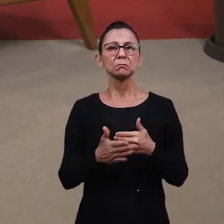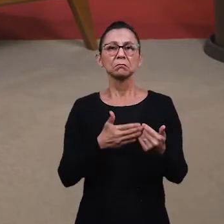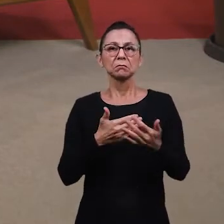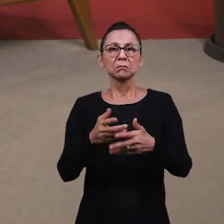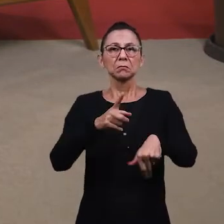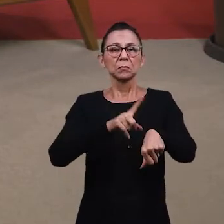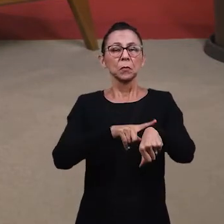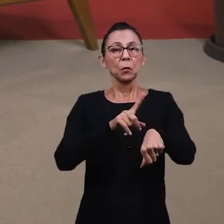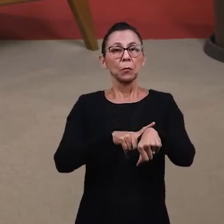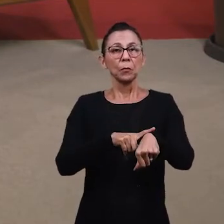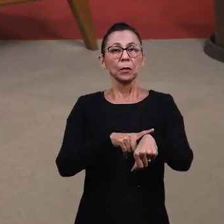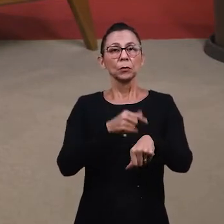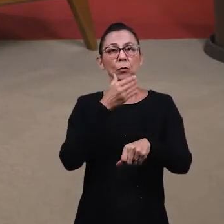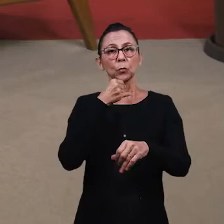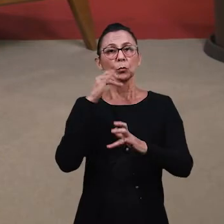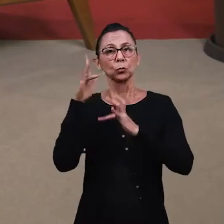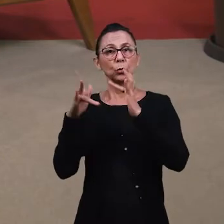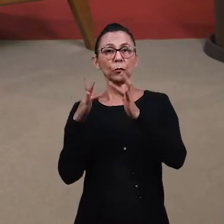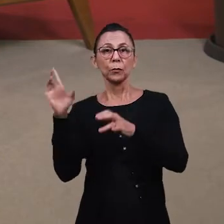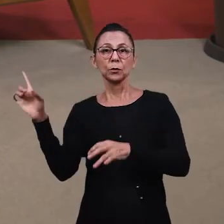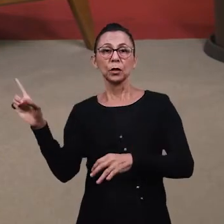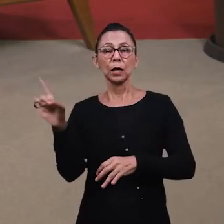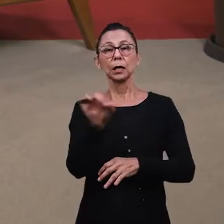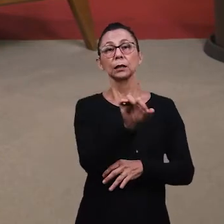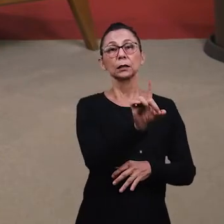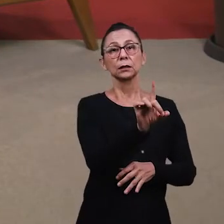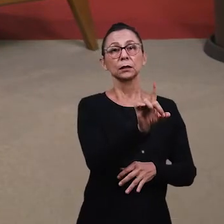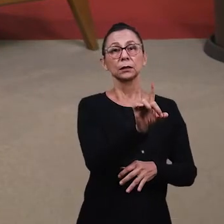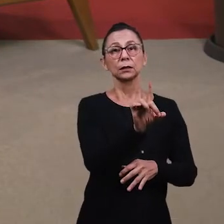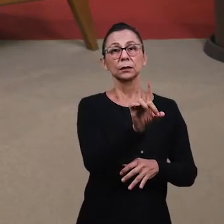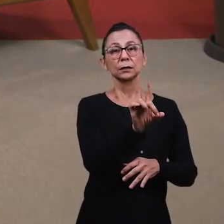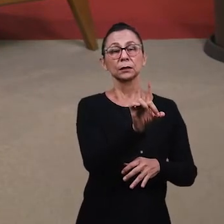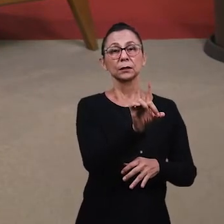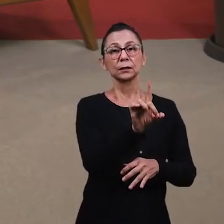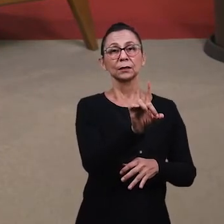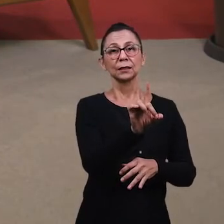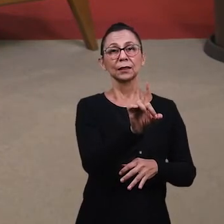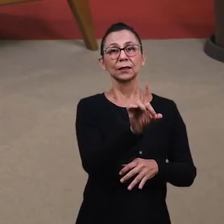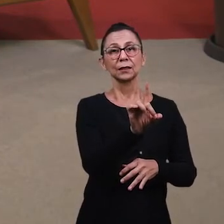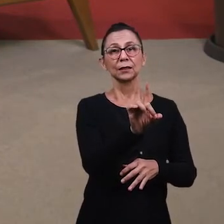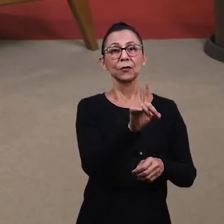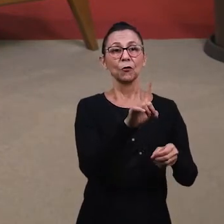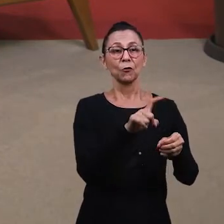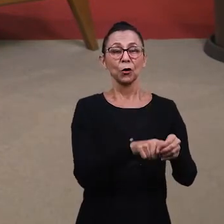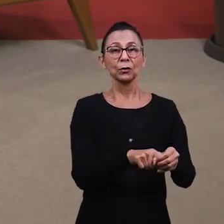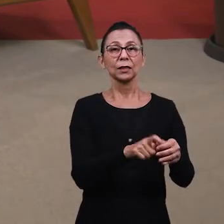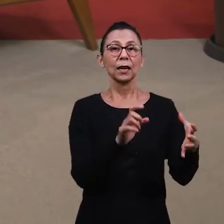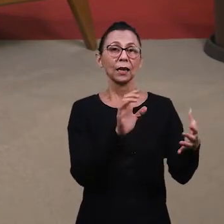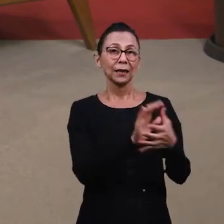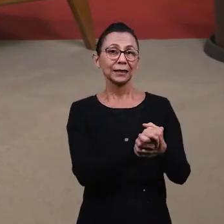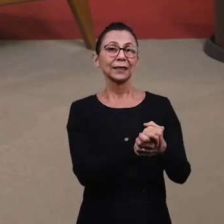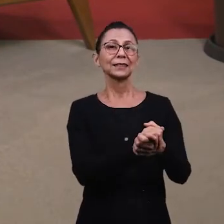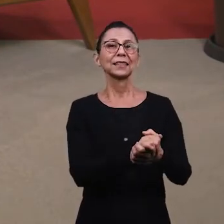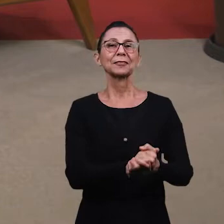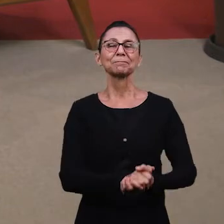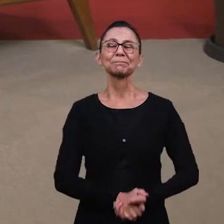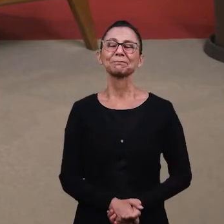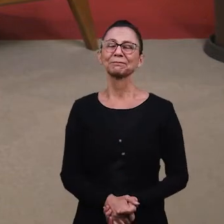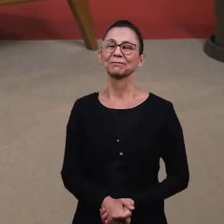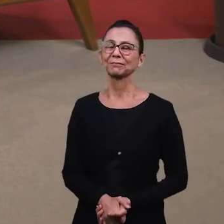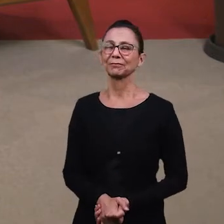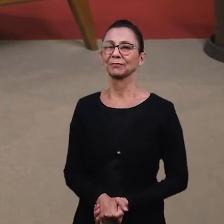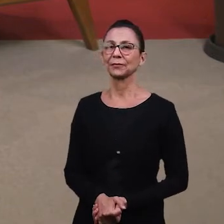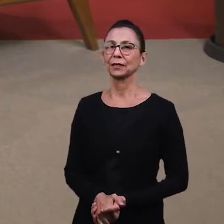de ce jour, la fiancée devait être prête pour l'arrivée du fiancé à n'importe quel moment. Telle